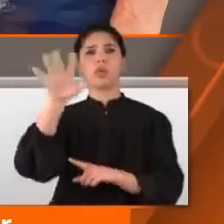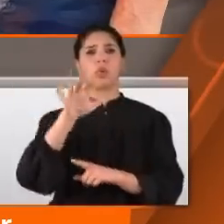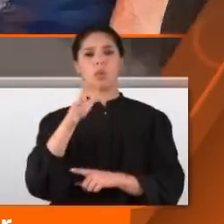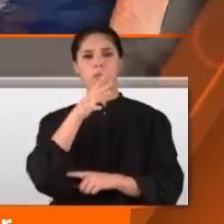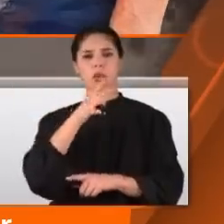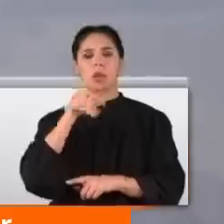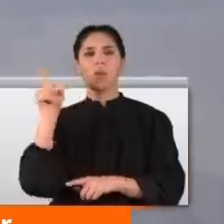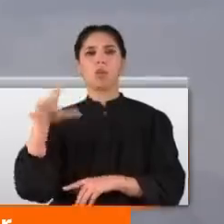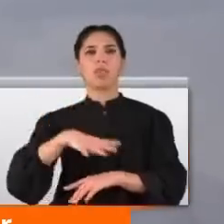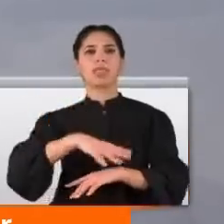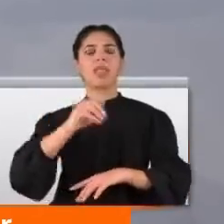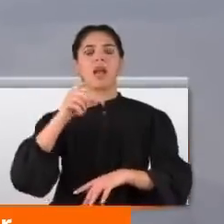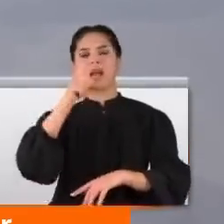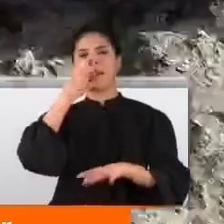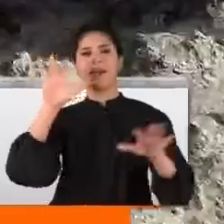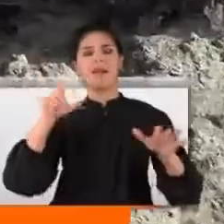Dağların Kartalı'ydı.